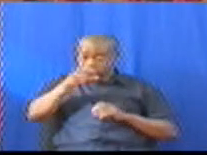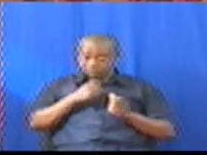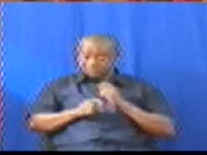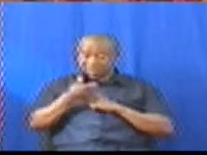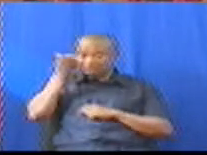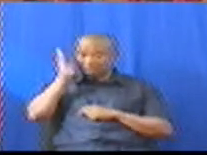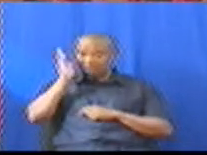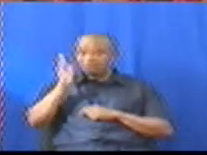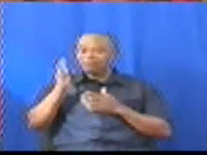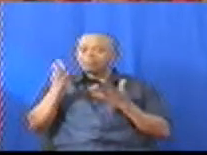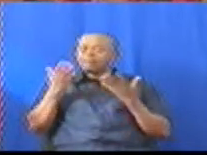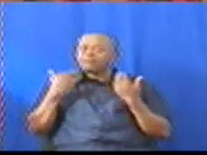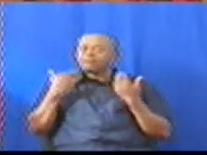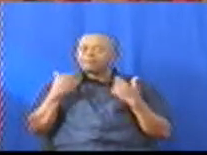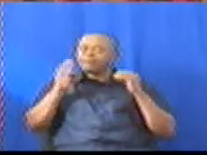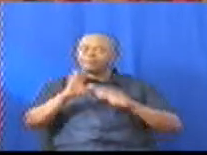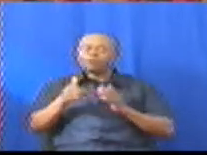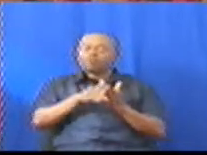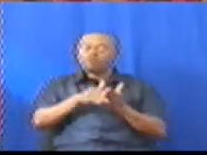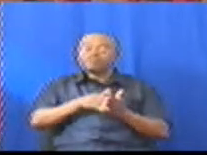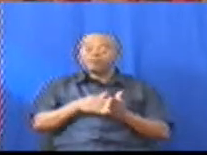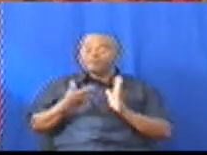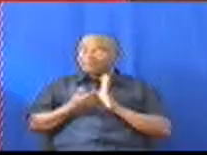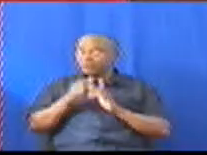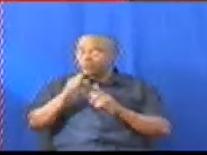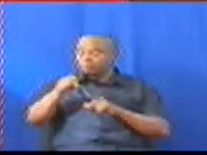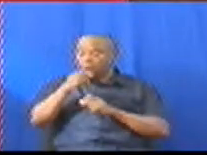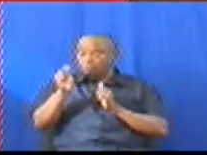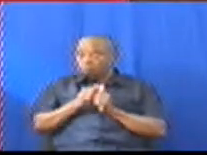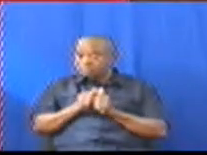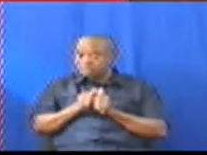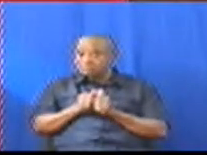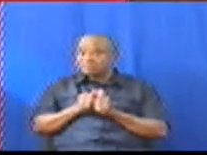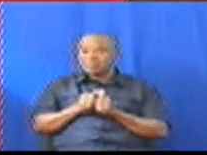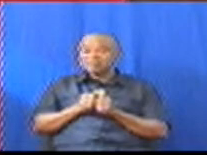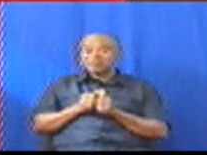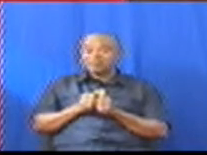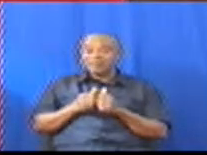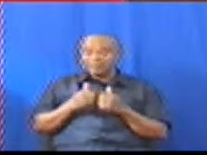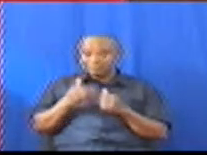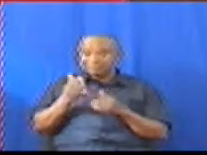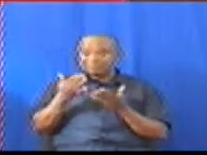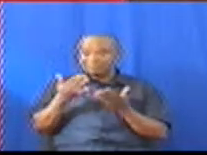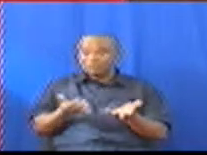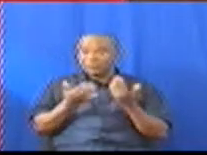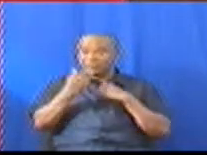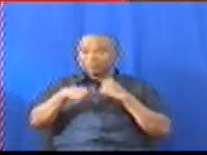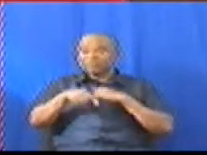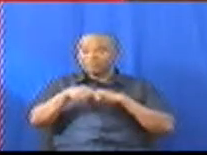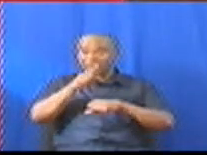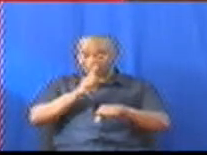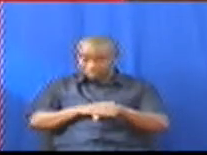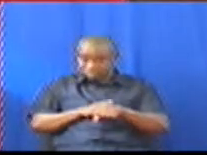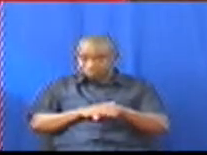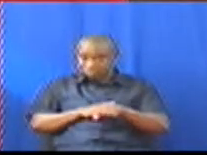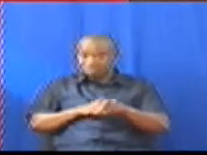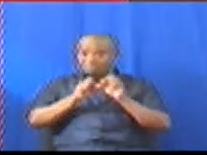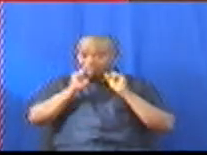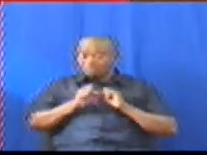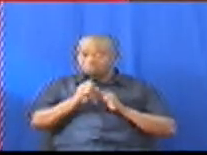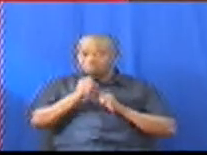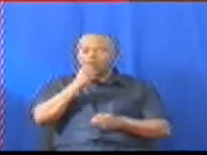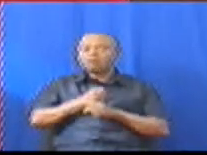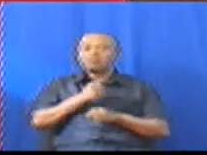hiyo tuache uvivu kwenye hilo, hata kama tutaletewa mara 10 kwa mujibu wa uhitaji wa wakati tulionao, basi tuende kufanya kazi